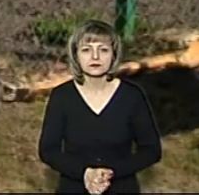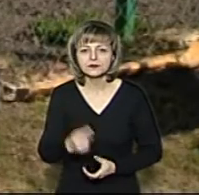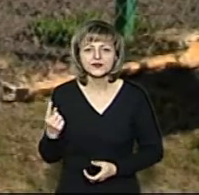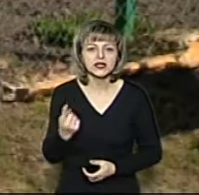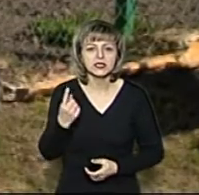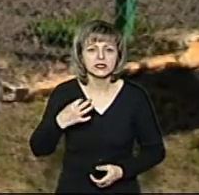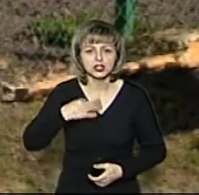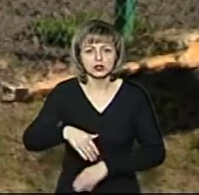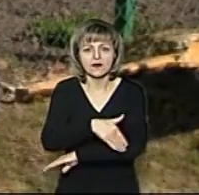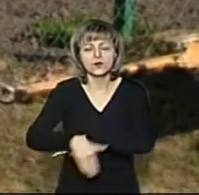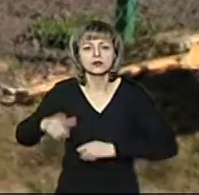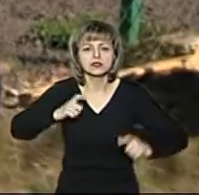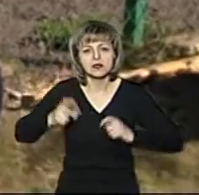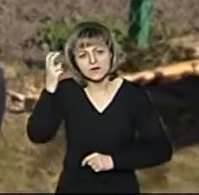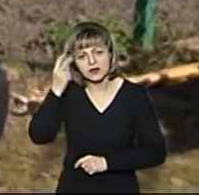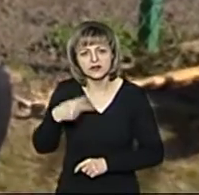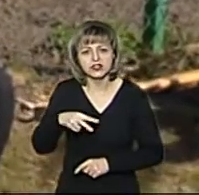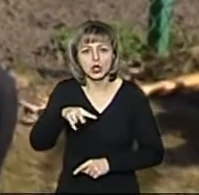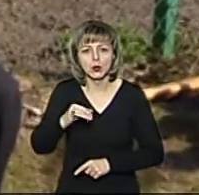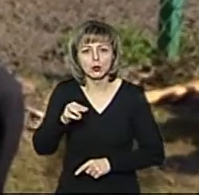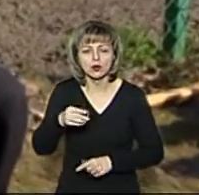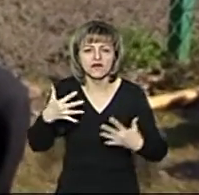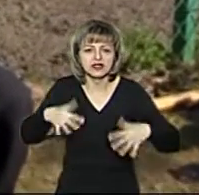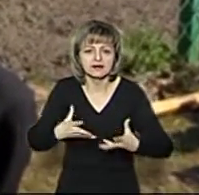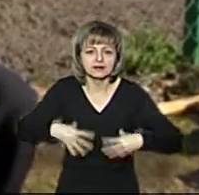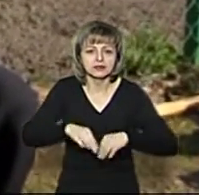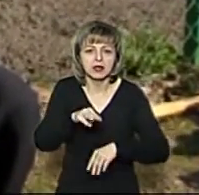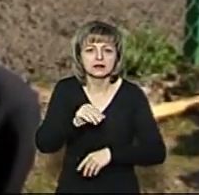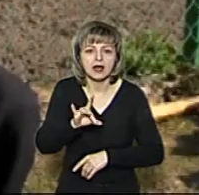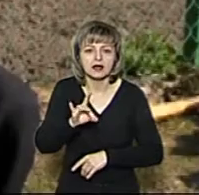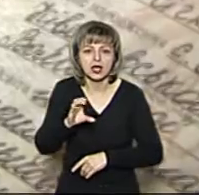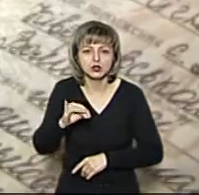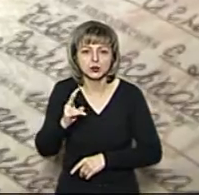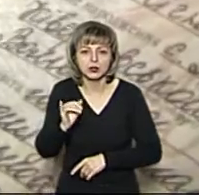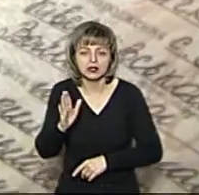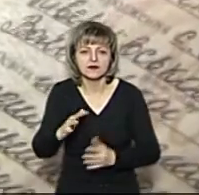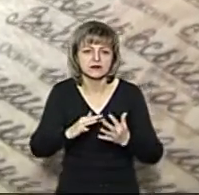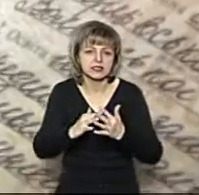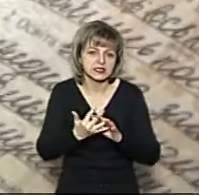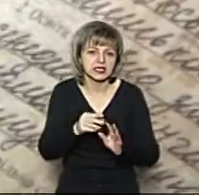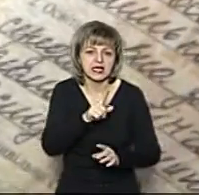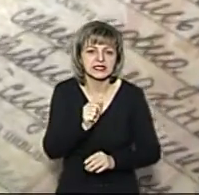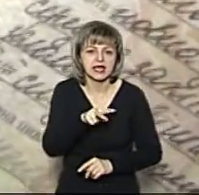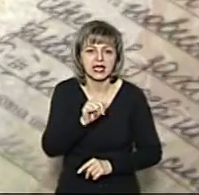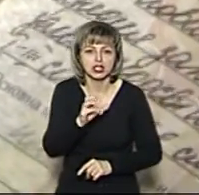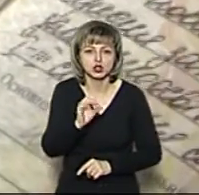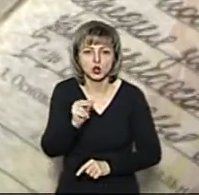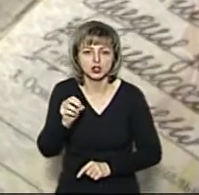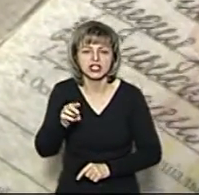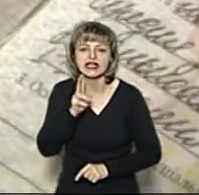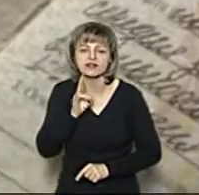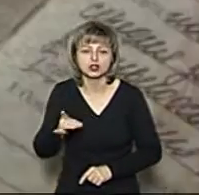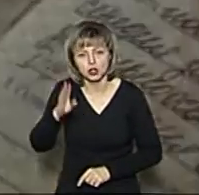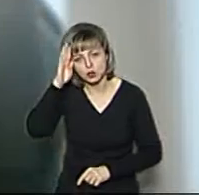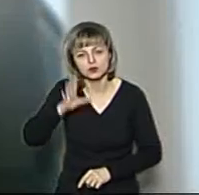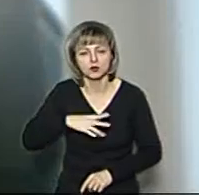Єдиного сина на Інститутській у Києві 20 лютого втратила сім'я Тарасюків із села Залісочек Ківерцівського району. Івану Тарасюку